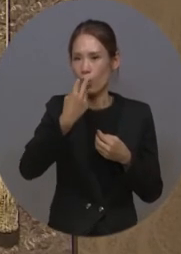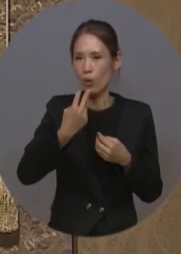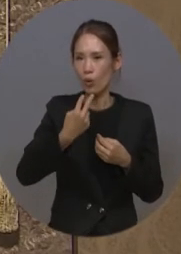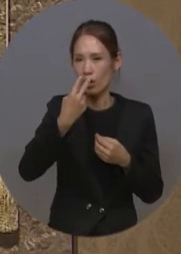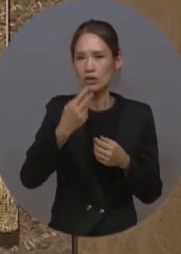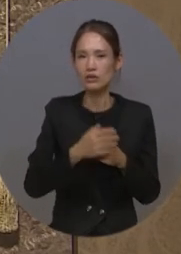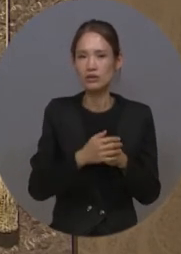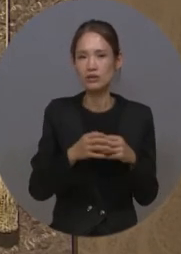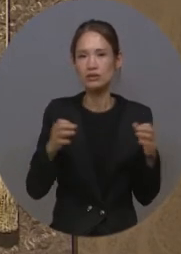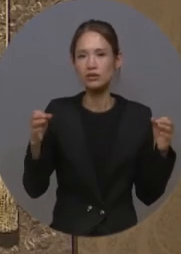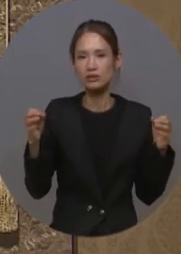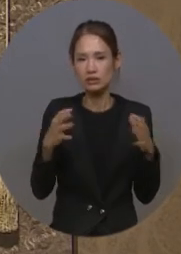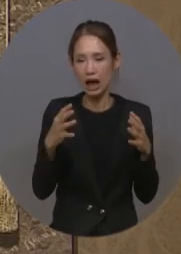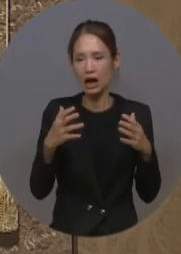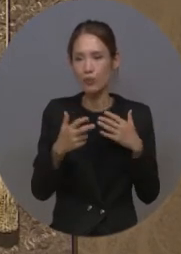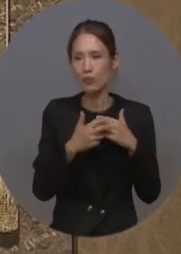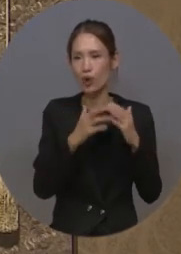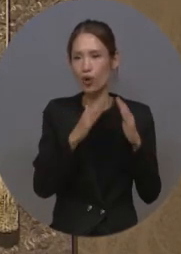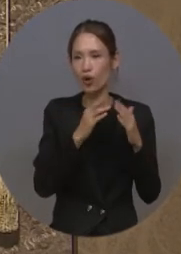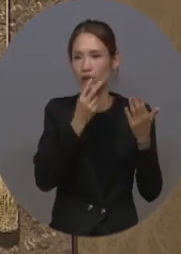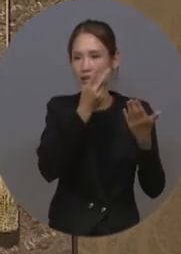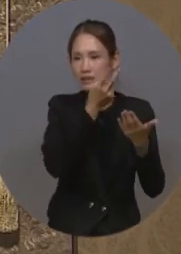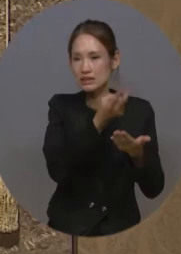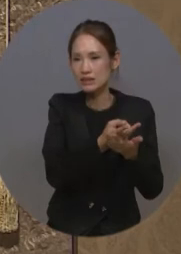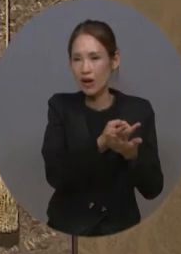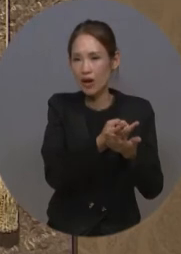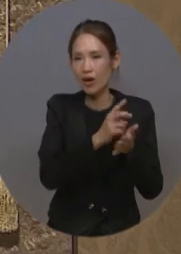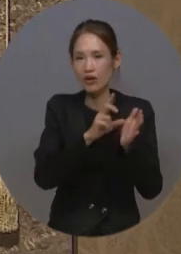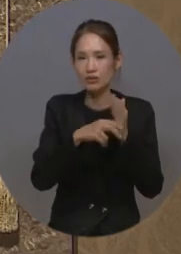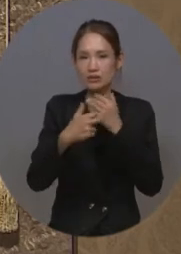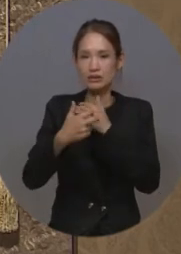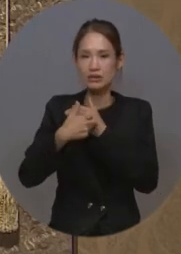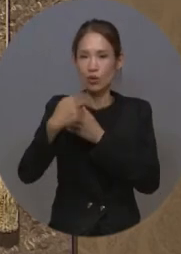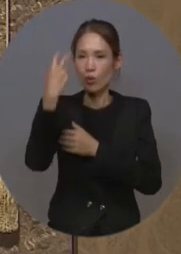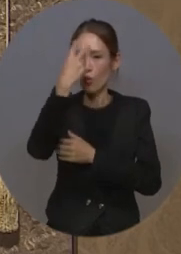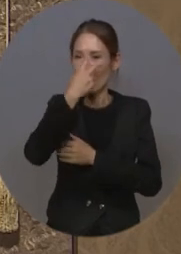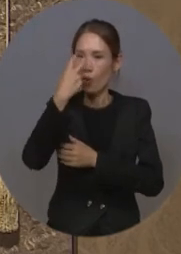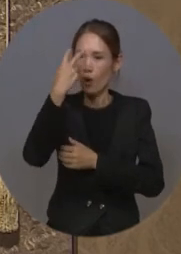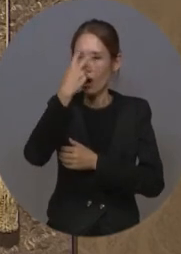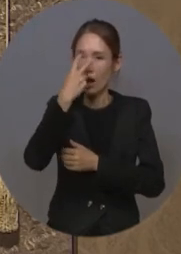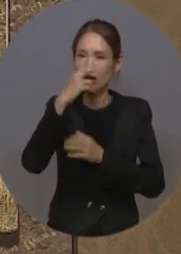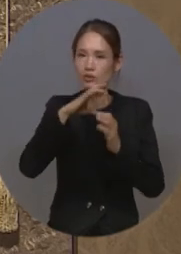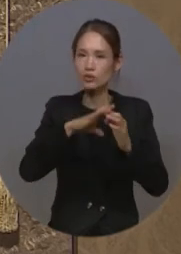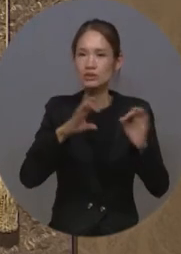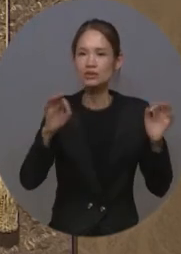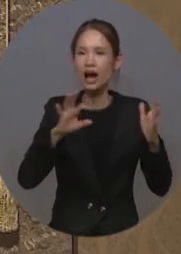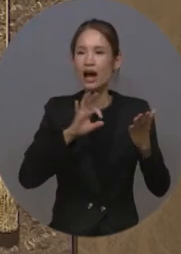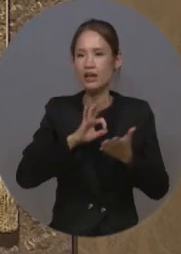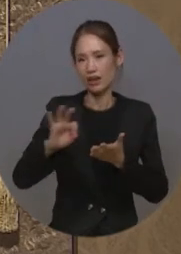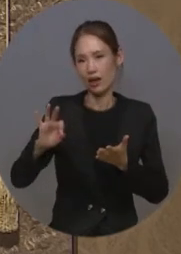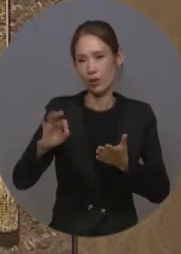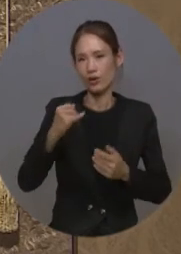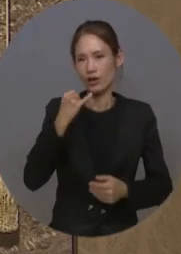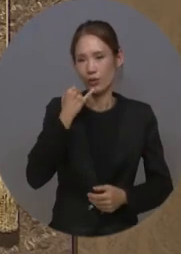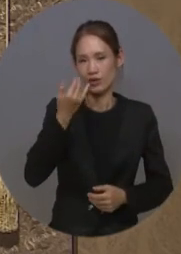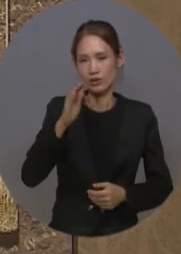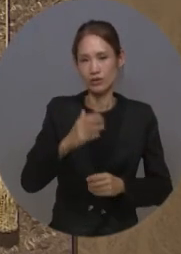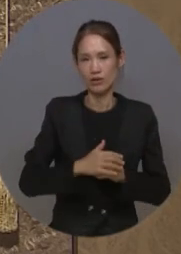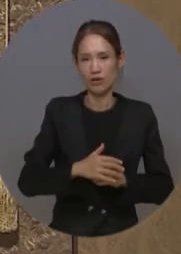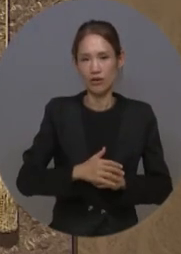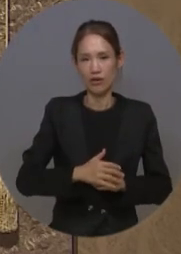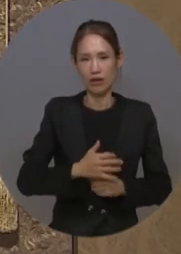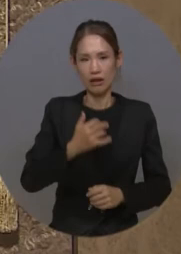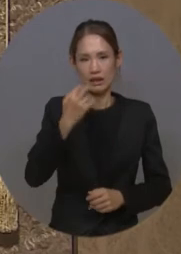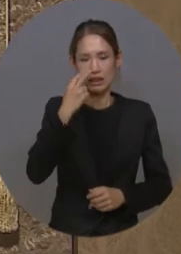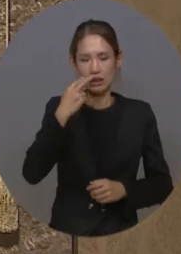잠깐 병원에 입원했을 때그 의료진의 관리를 받으면서 잠깐 써야지. 혹은다고